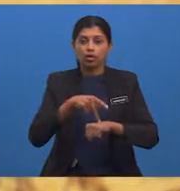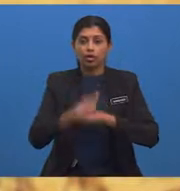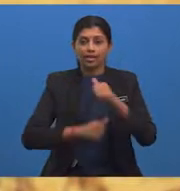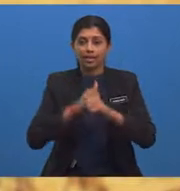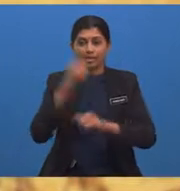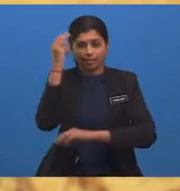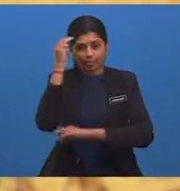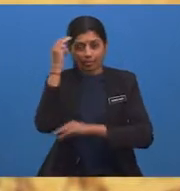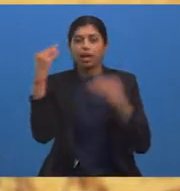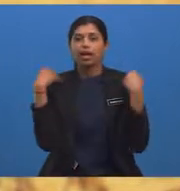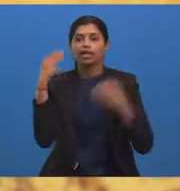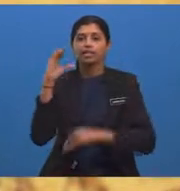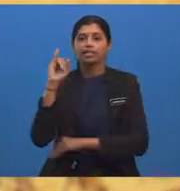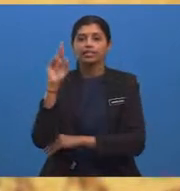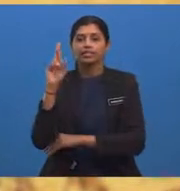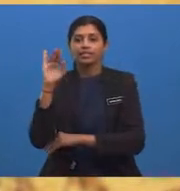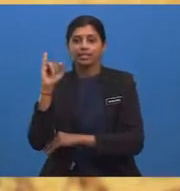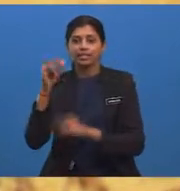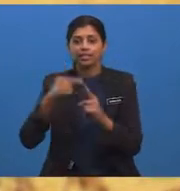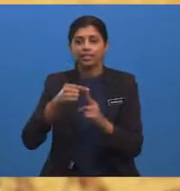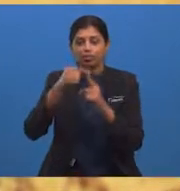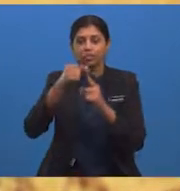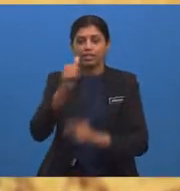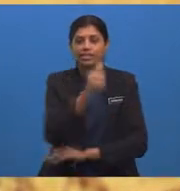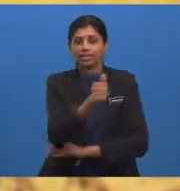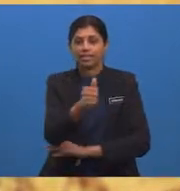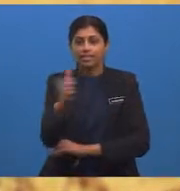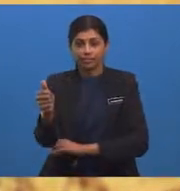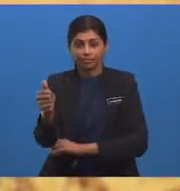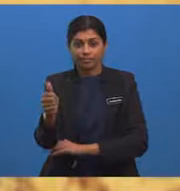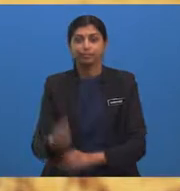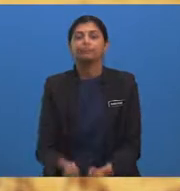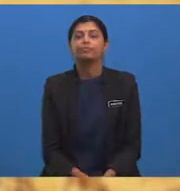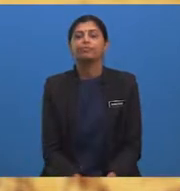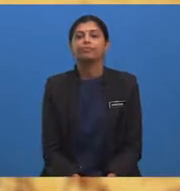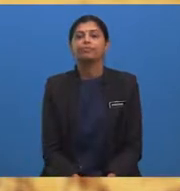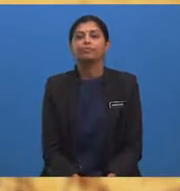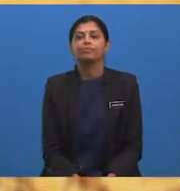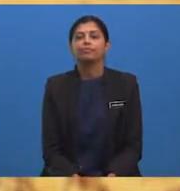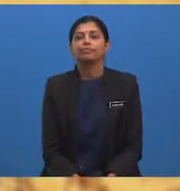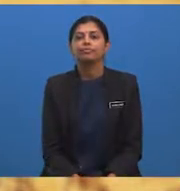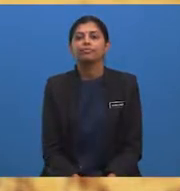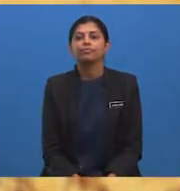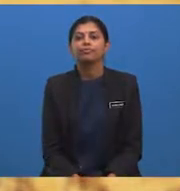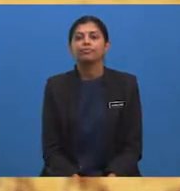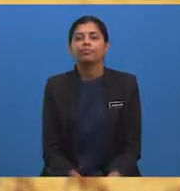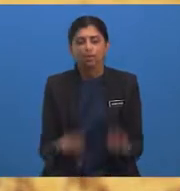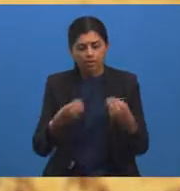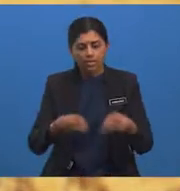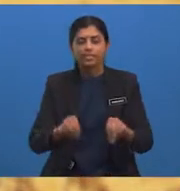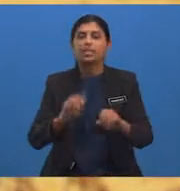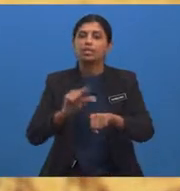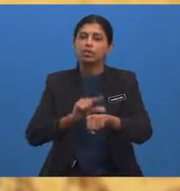mempunyai ciri-ciri keunikan yang tersendiri, di mana ciri-ciri istimewa tersebut masih lagi digunapakai